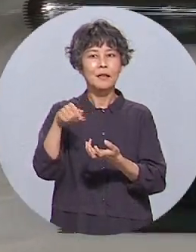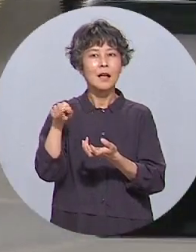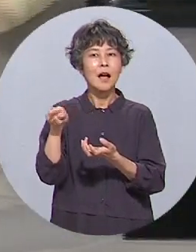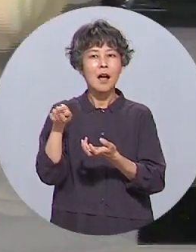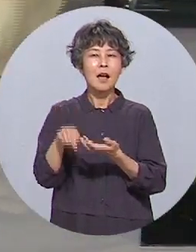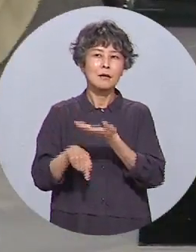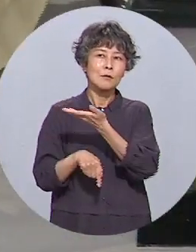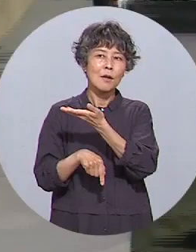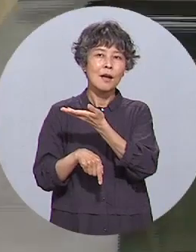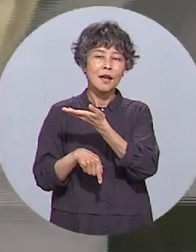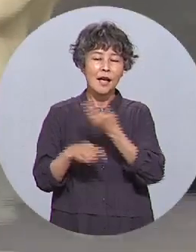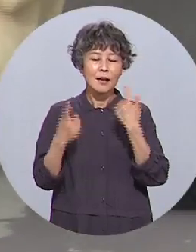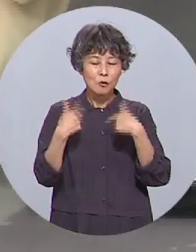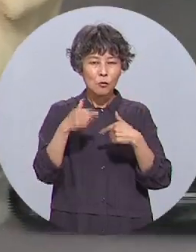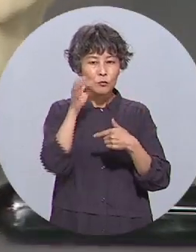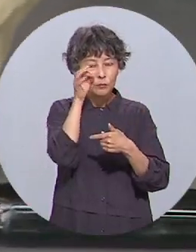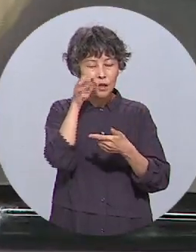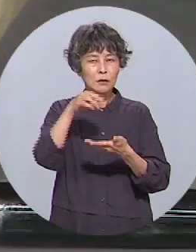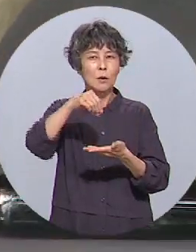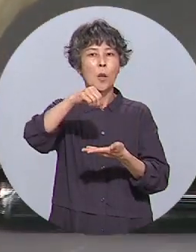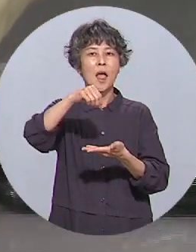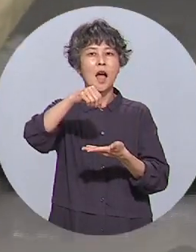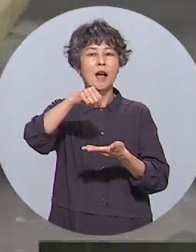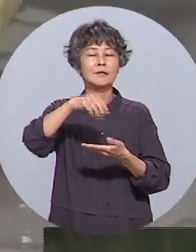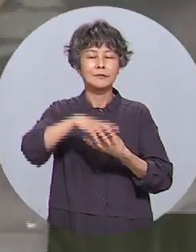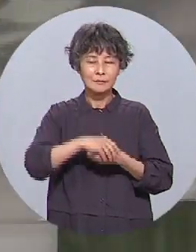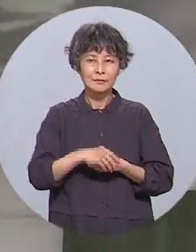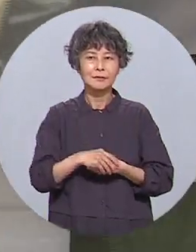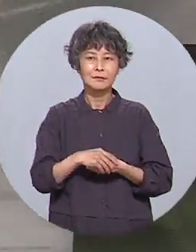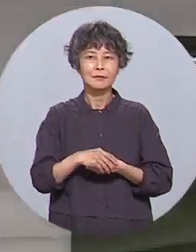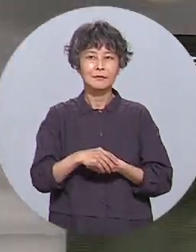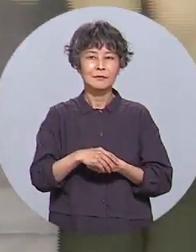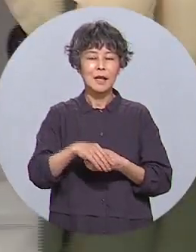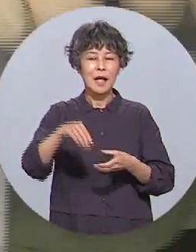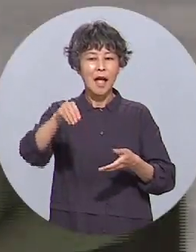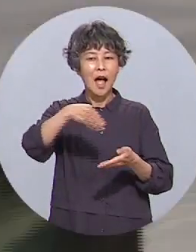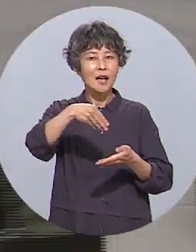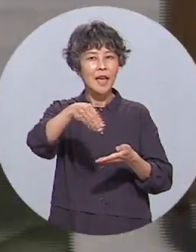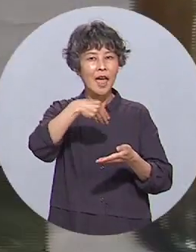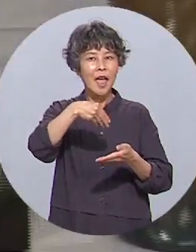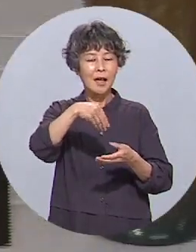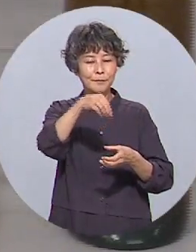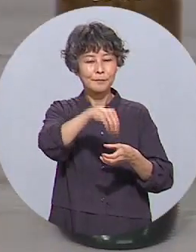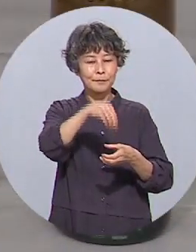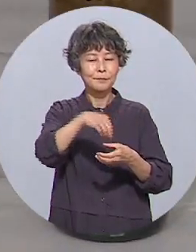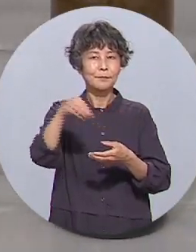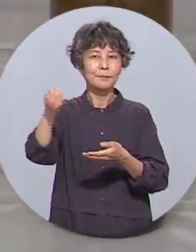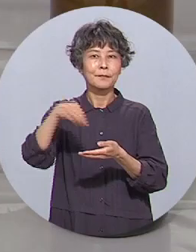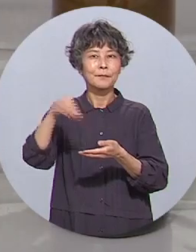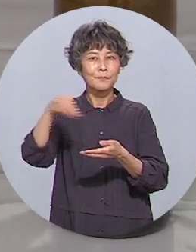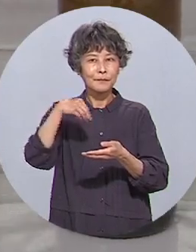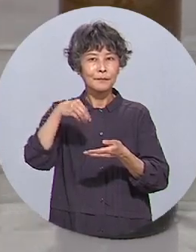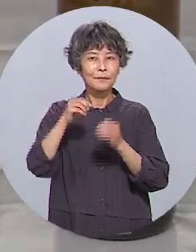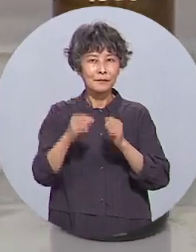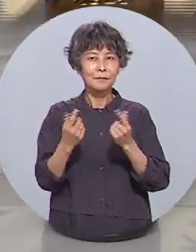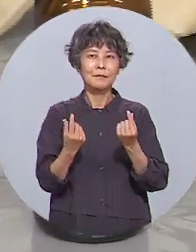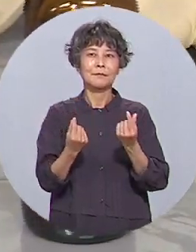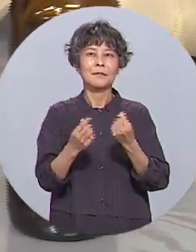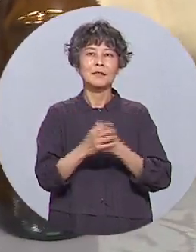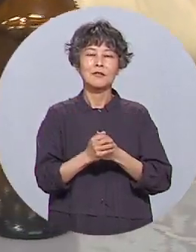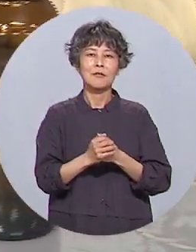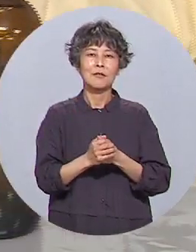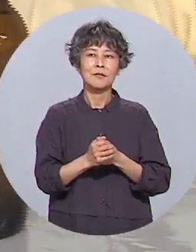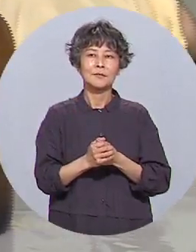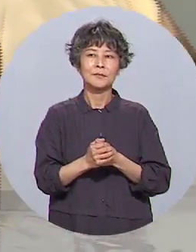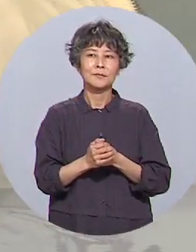そうそうそう、粉ですよ。これをハケでつけるんですよ。これが謎